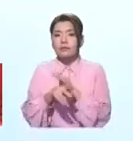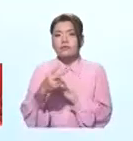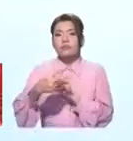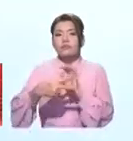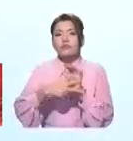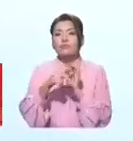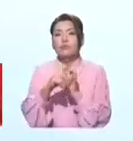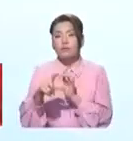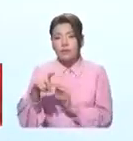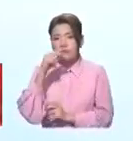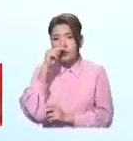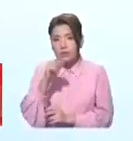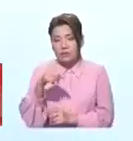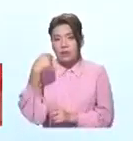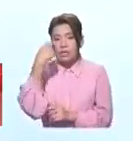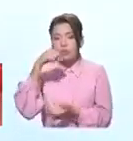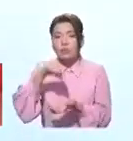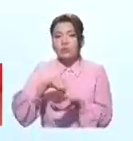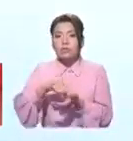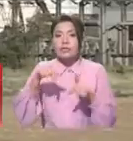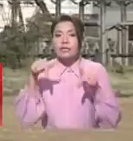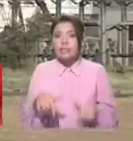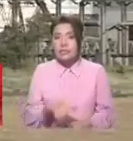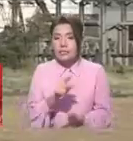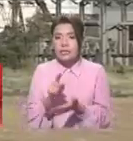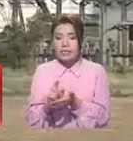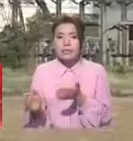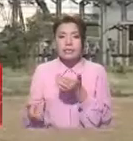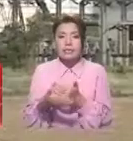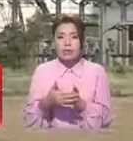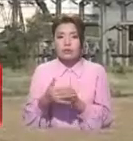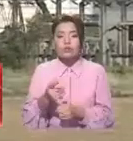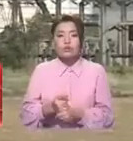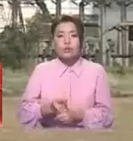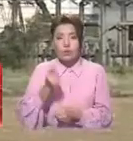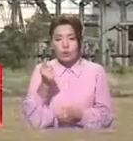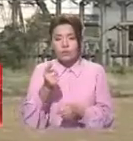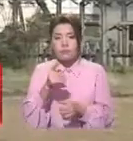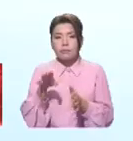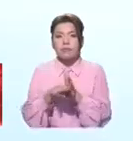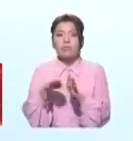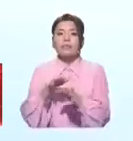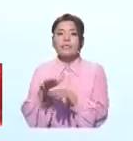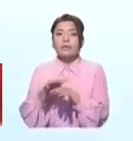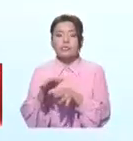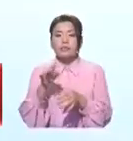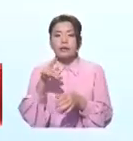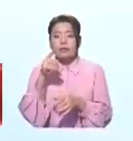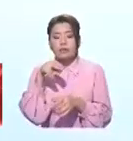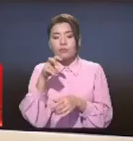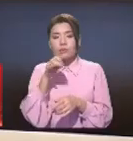28 человек. И лица, принимавшие преступные решения, должны быть наказаны в разы строже подневольных исполнителей, подчеркивают